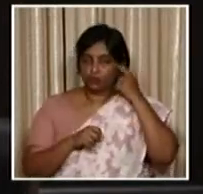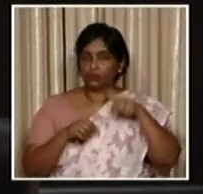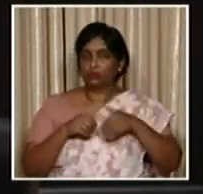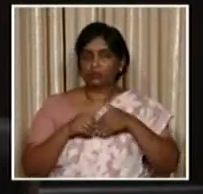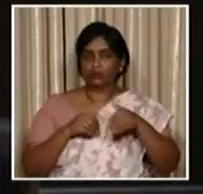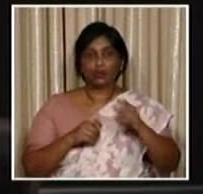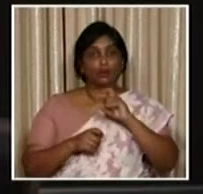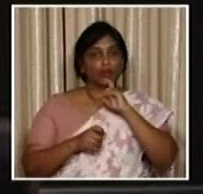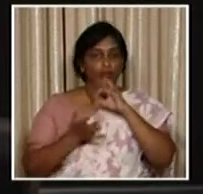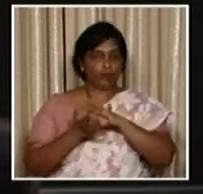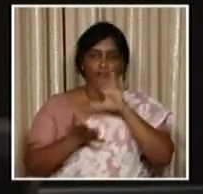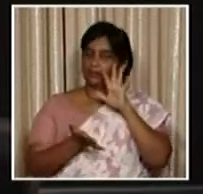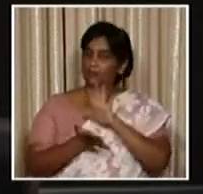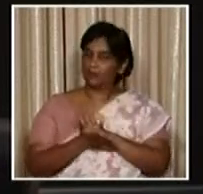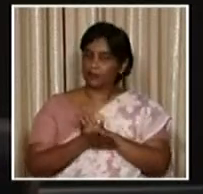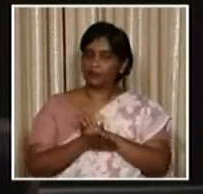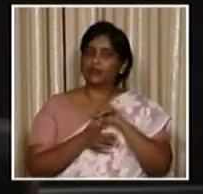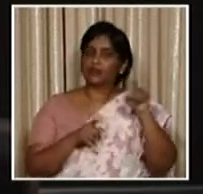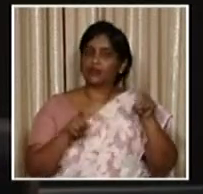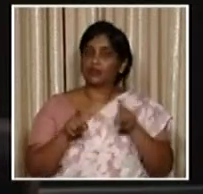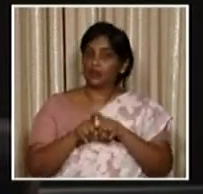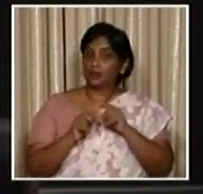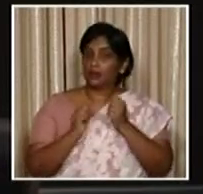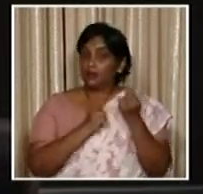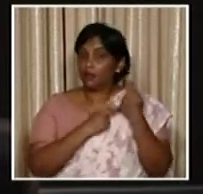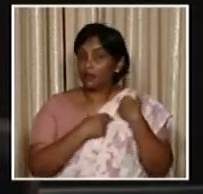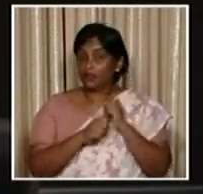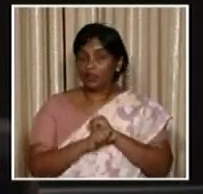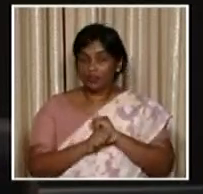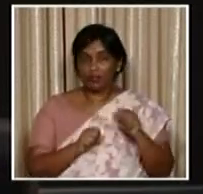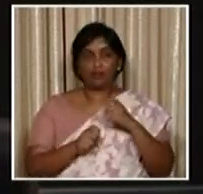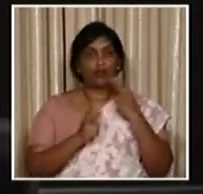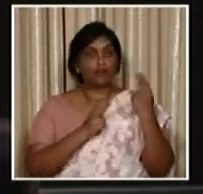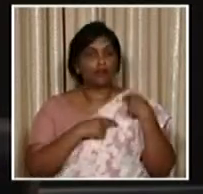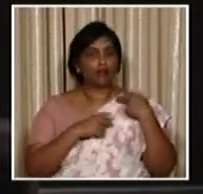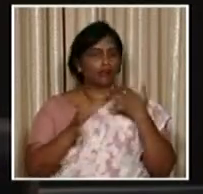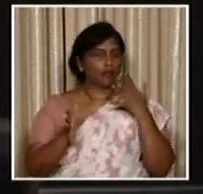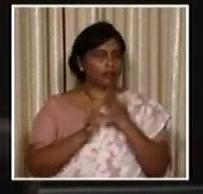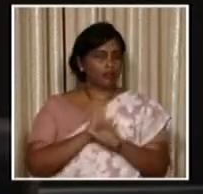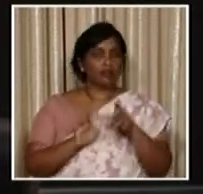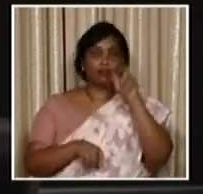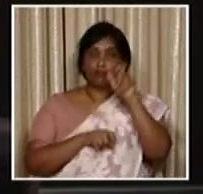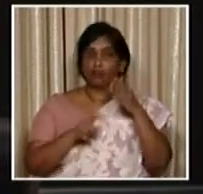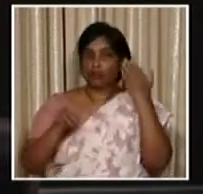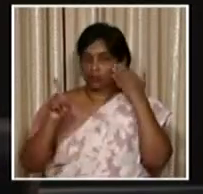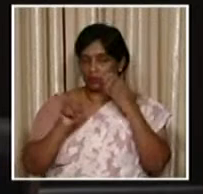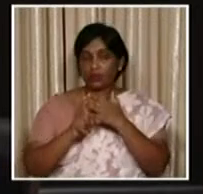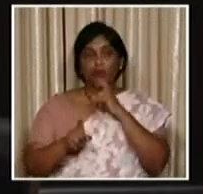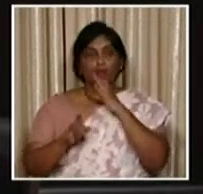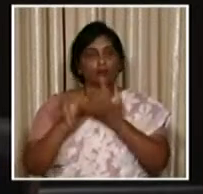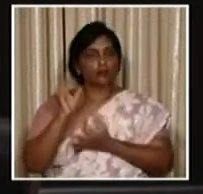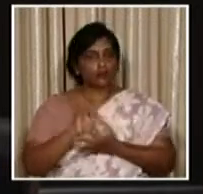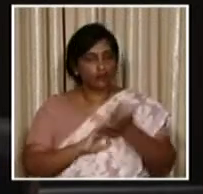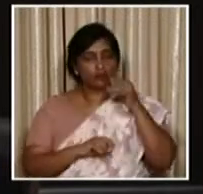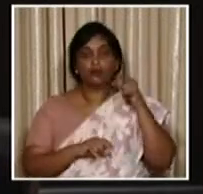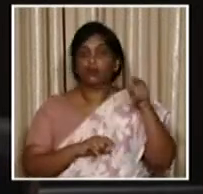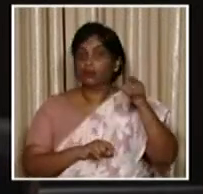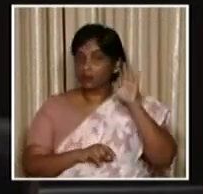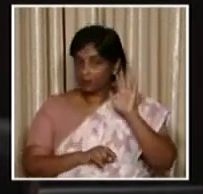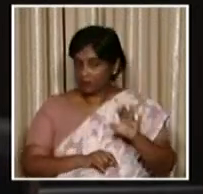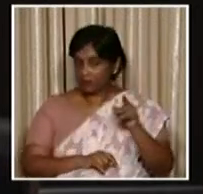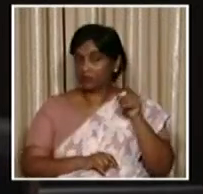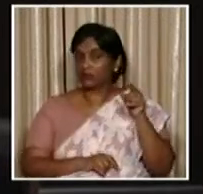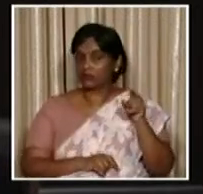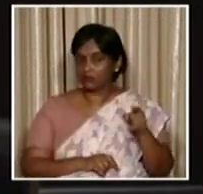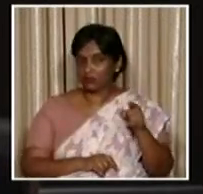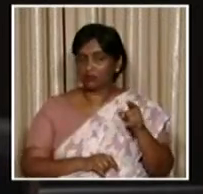වෙද්දි නඩු පවර්ලා තියෙනවා. ඒ වගකීම් ගත්තේ නැතුව ඒ වගකීම් පැහැර හැරපු අය වෙනුවෙන් නඩු පවර්ලා ඒගොල්ලොන්ට